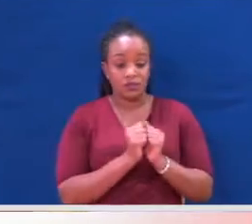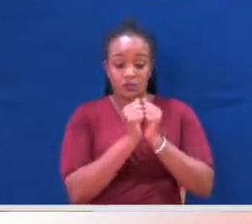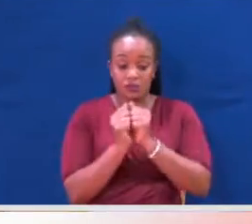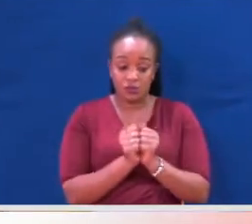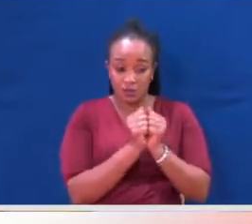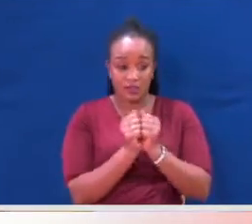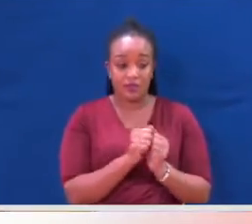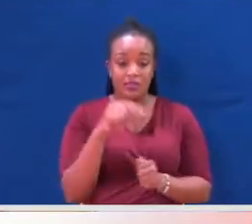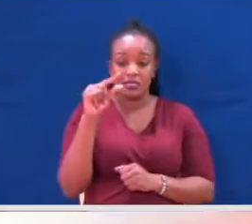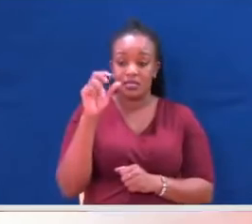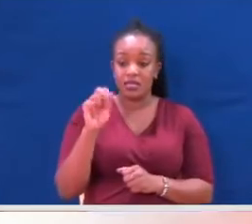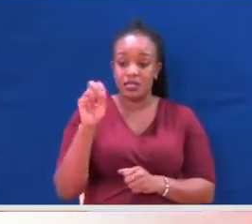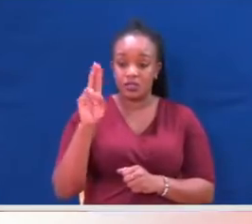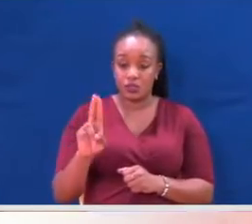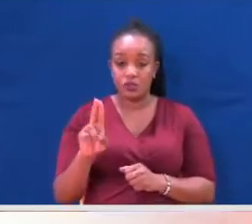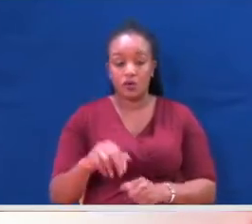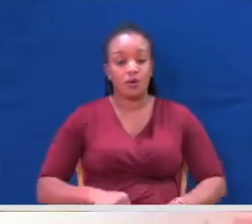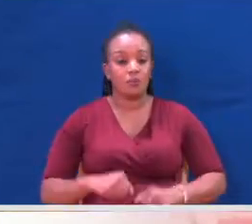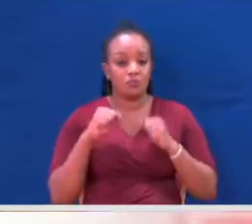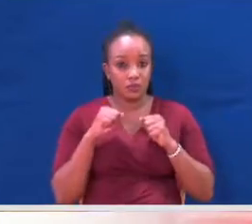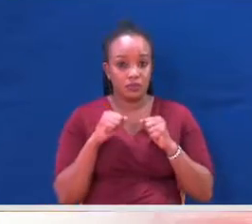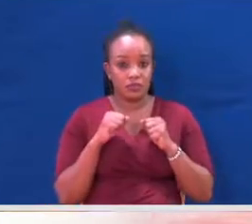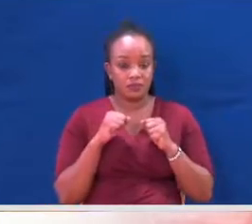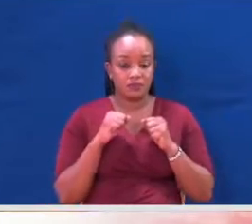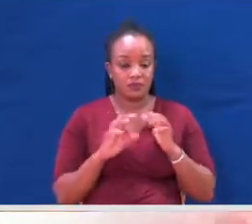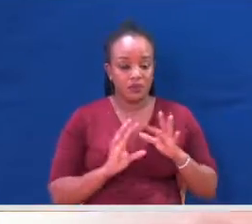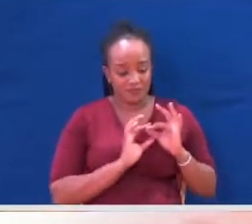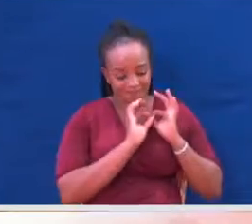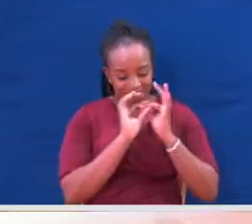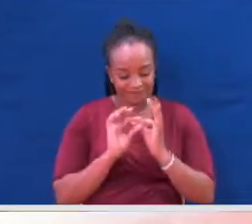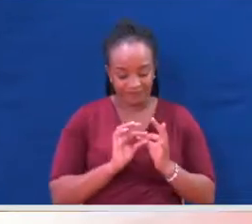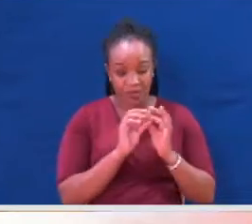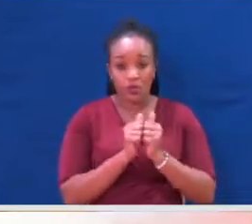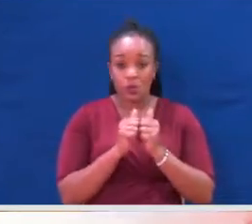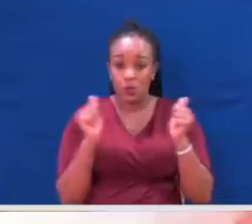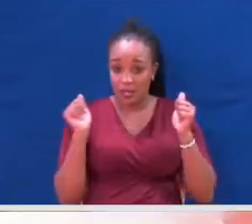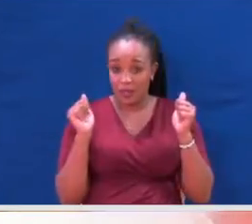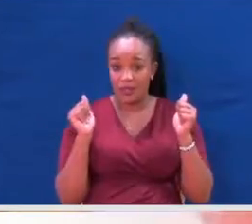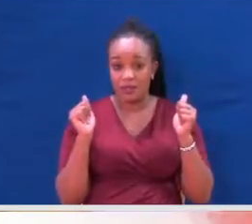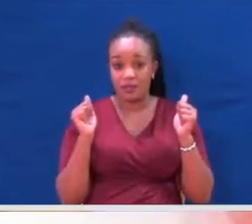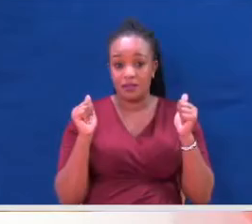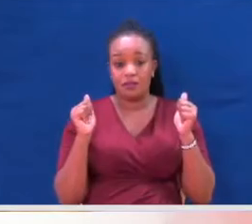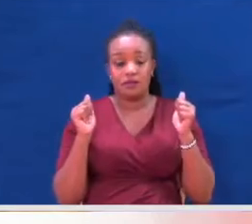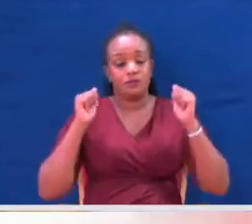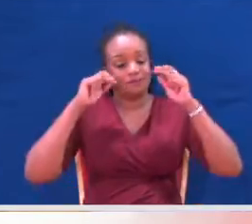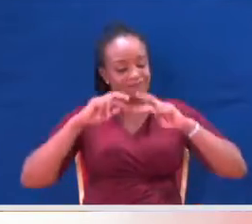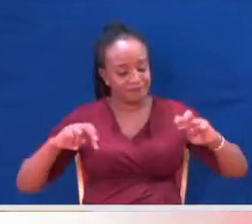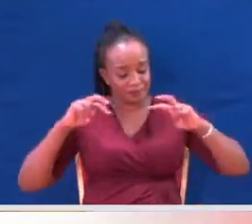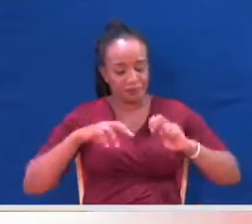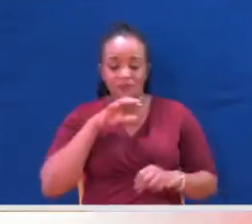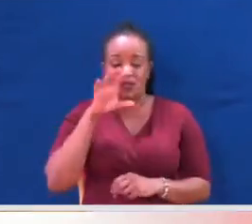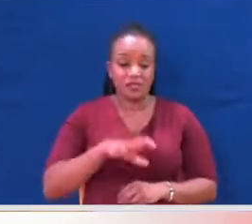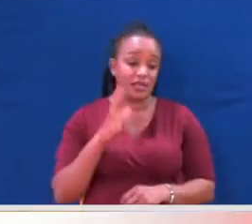commandant GSU wa shikiri pamoja walilete watafutie mtoto